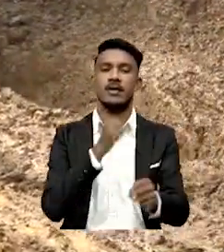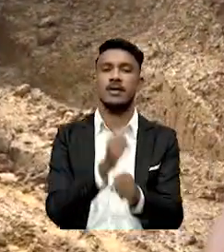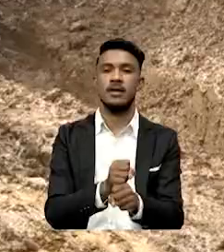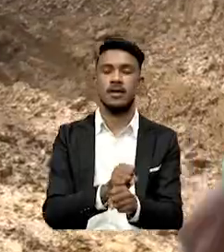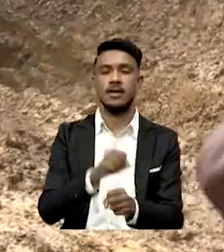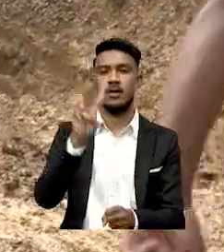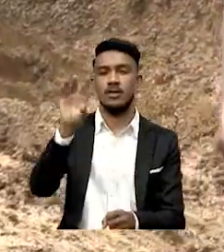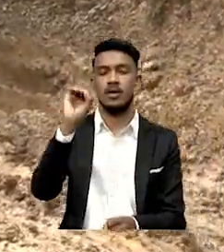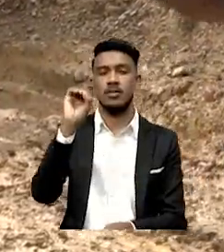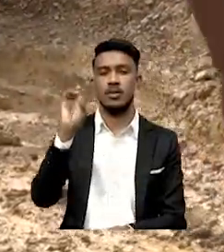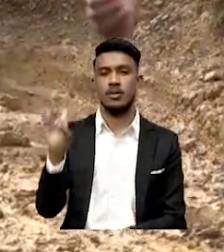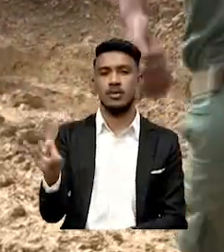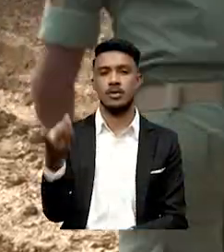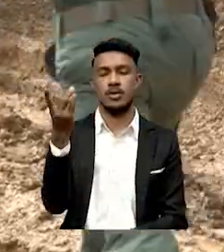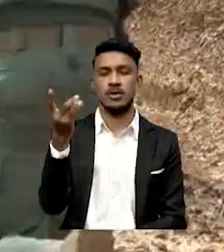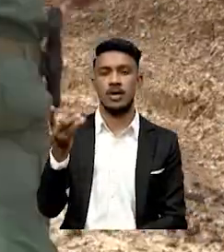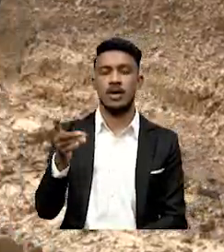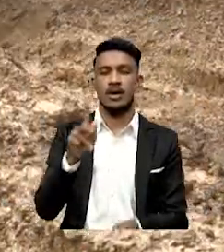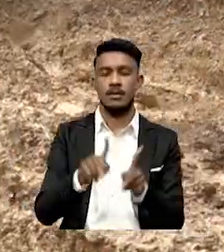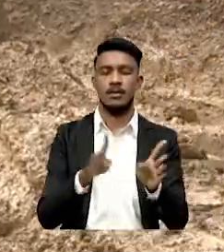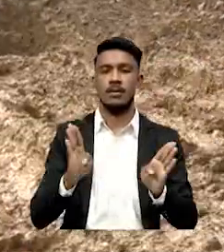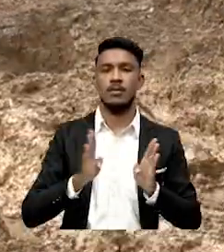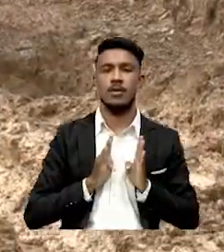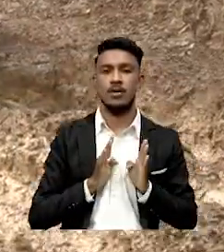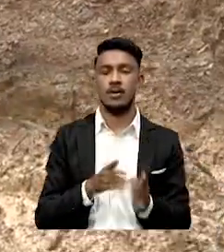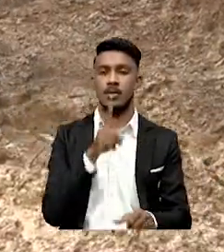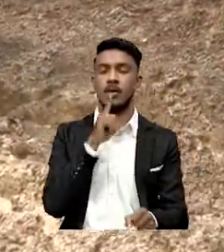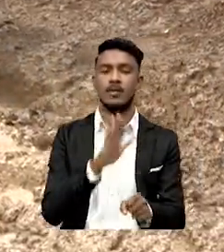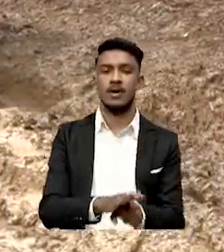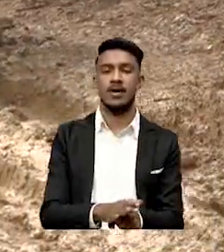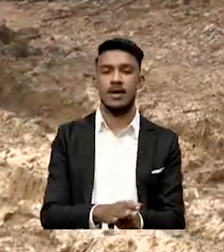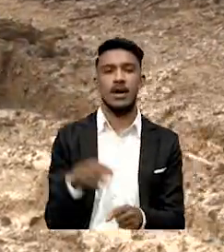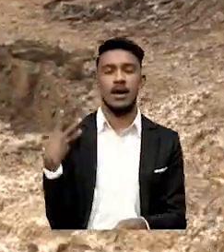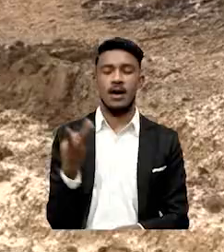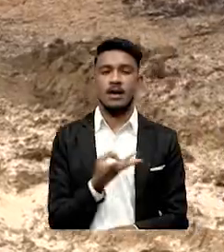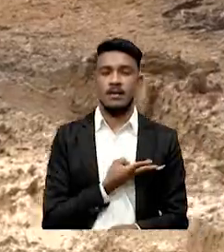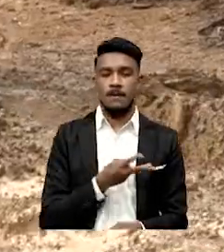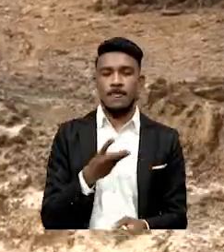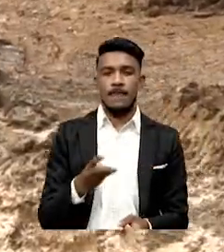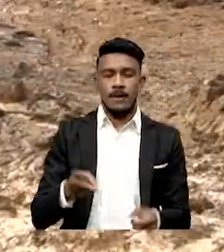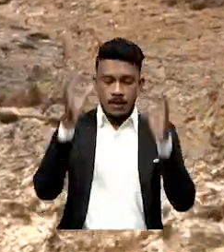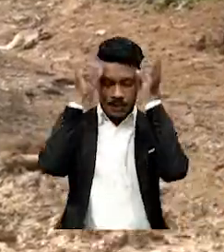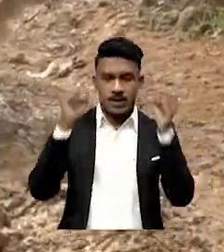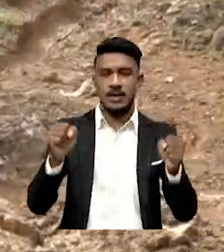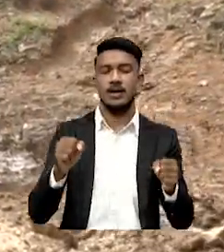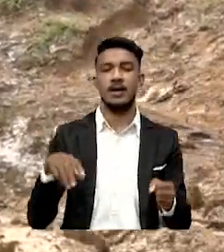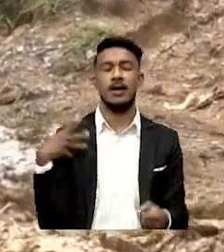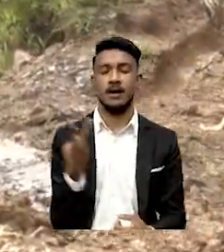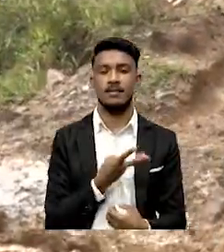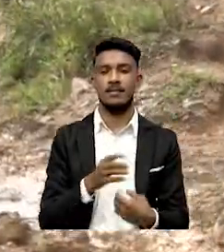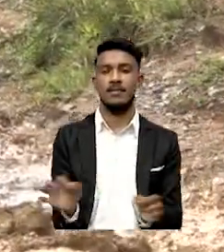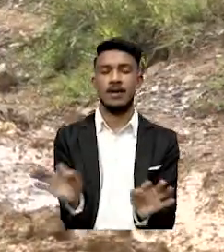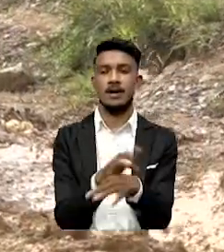nene banyak balut tahu nene, promet kami boleh diangkat. Kami saya presiden di dalam kami sehari. Tua gua kami ini dalam negara yang fatih. Tuh Hindu orang macam ni